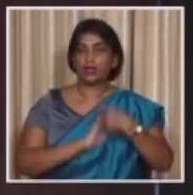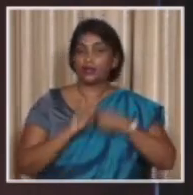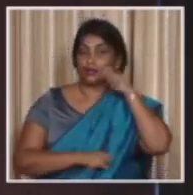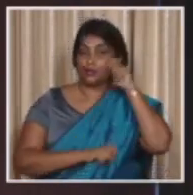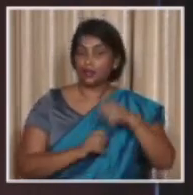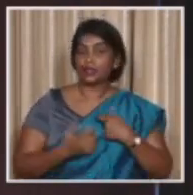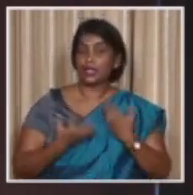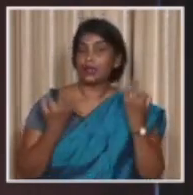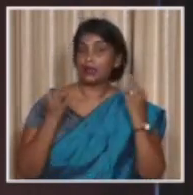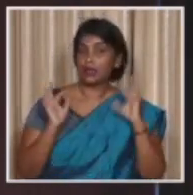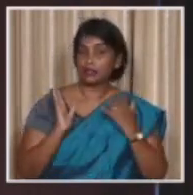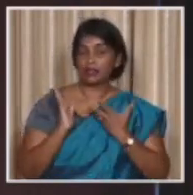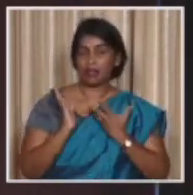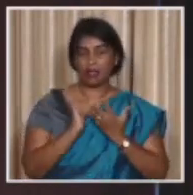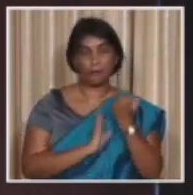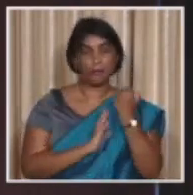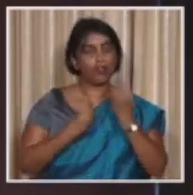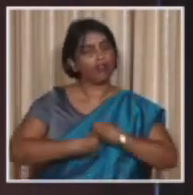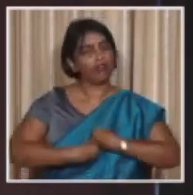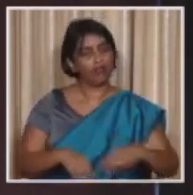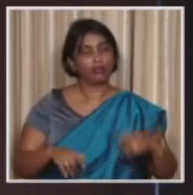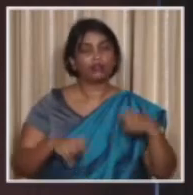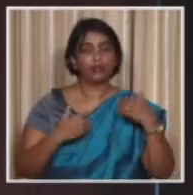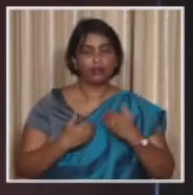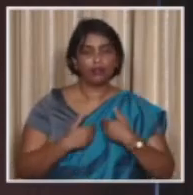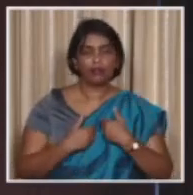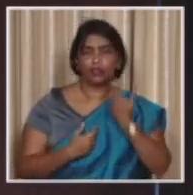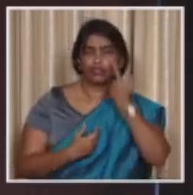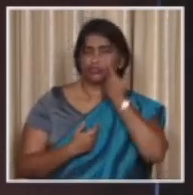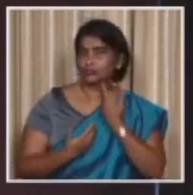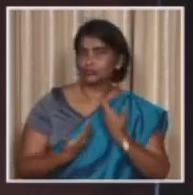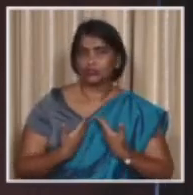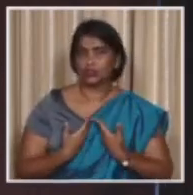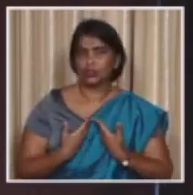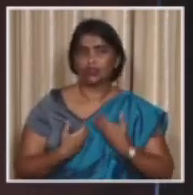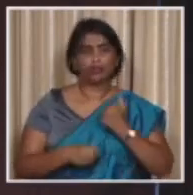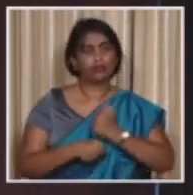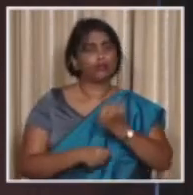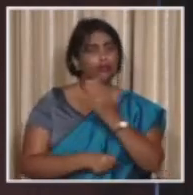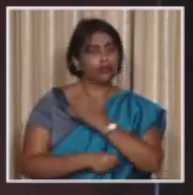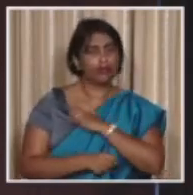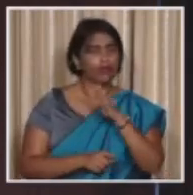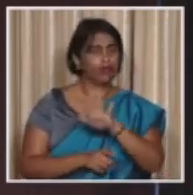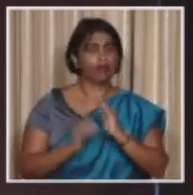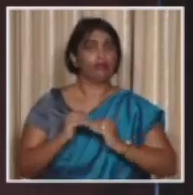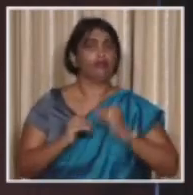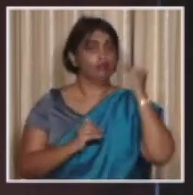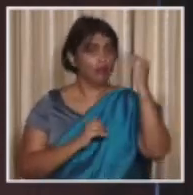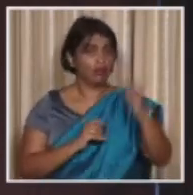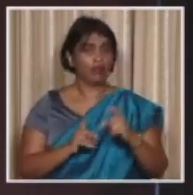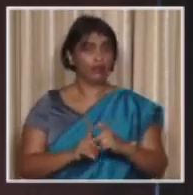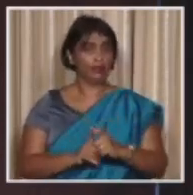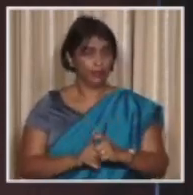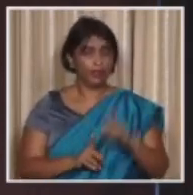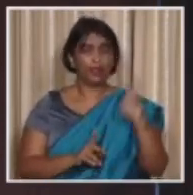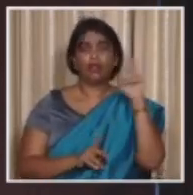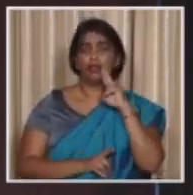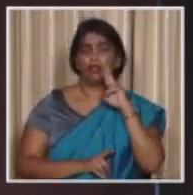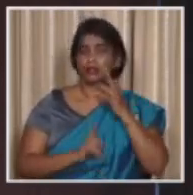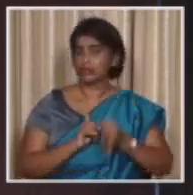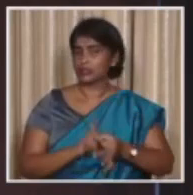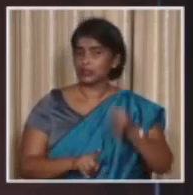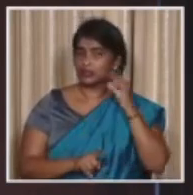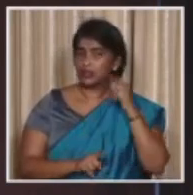ජනතාවගේ පරමාධිපත්‍ය බලය කම්මුතුයි කියලා කිව්වා. අපිට තියෙන කණගාටුව ගෝඨාභයටත් එහා ගිහිල්ලා රනිල් වික්‍රමසිංහ